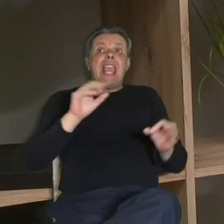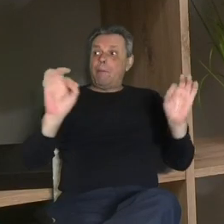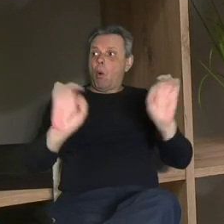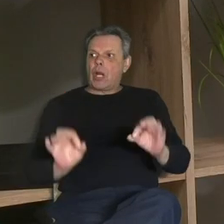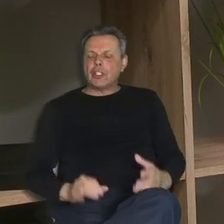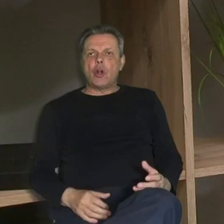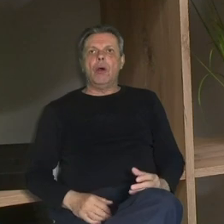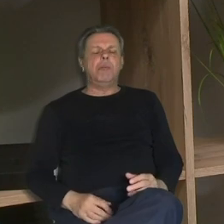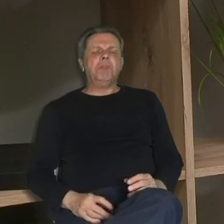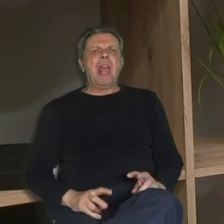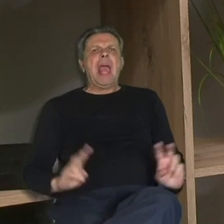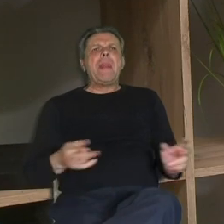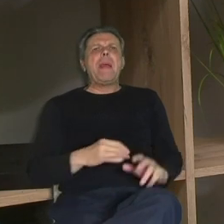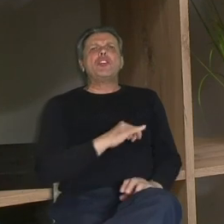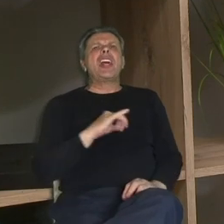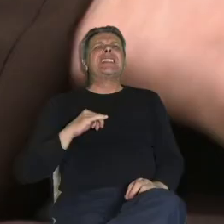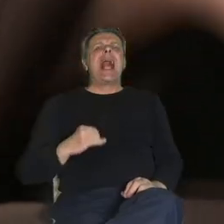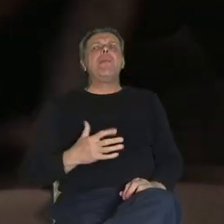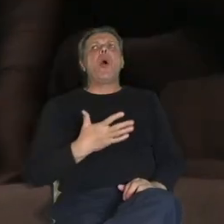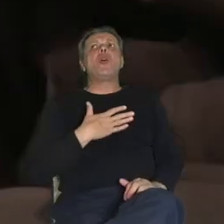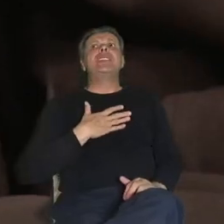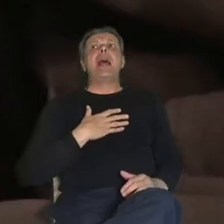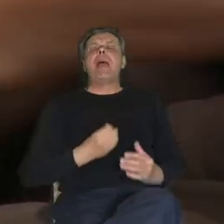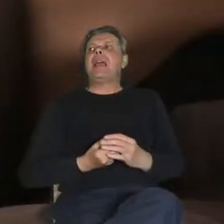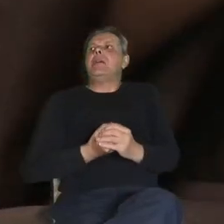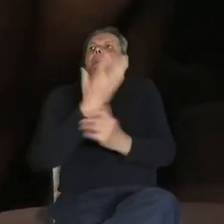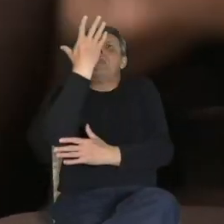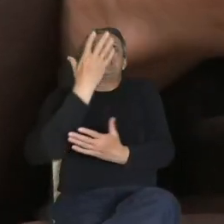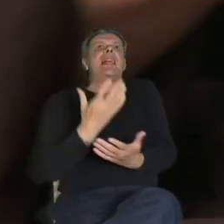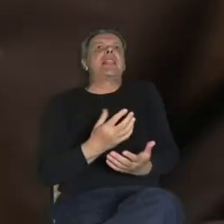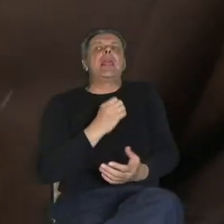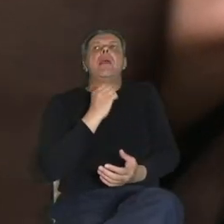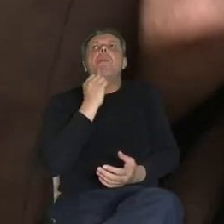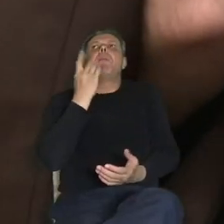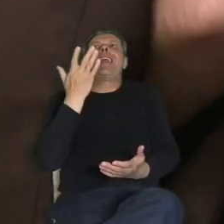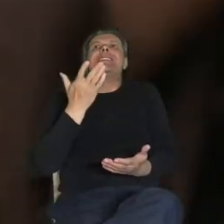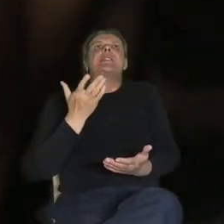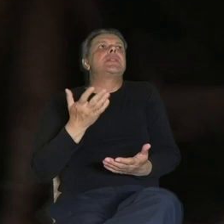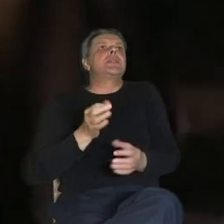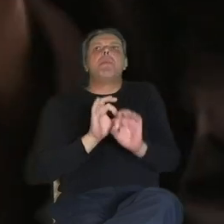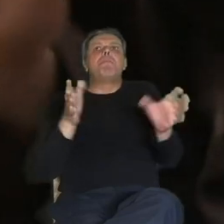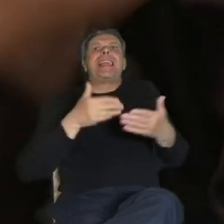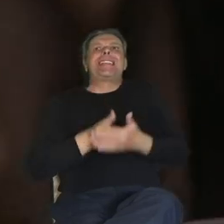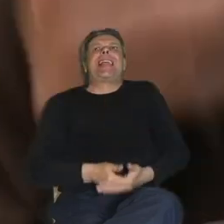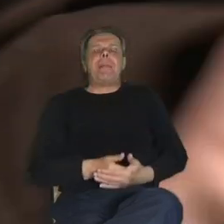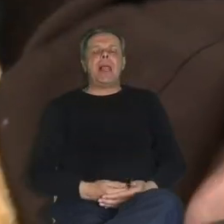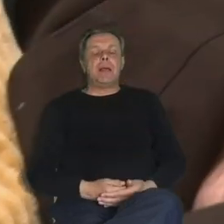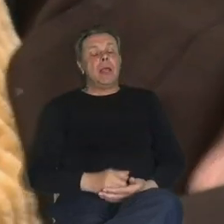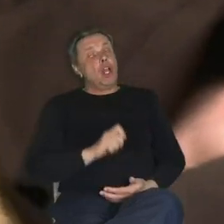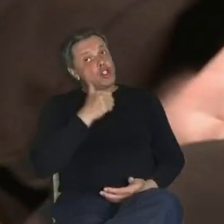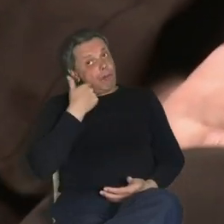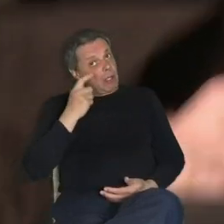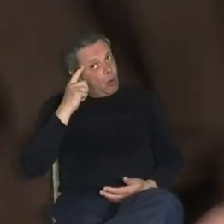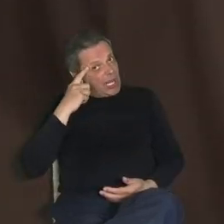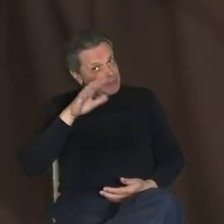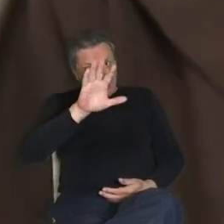ne može samo od sebe nastati bez ikakvog nekakvog temelja. Tako da čovjek koji razmišlja, shvatit